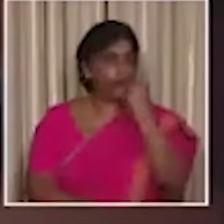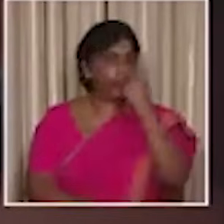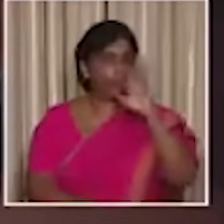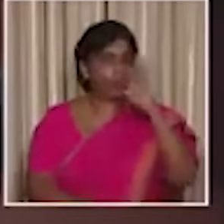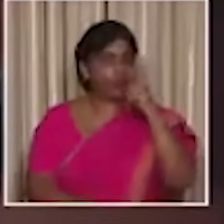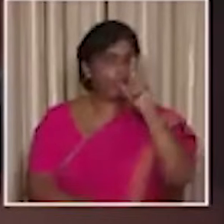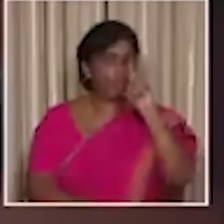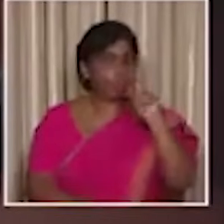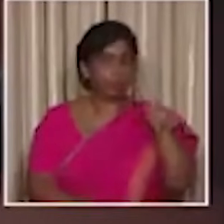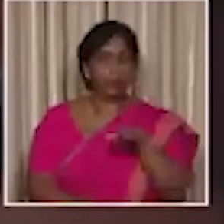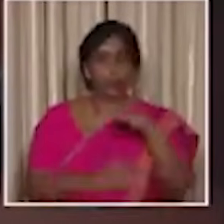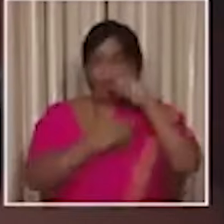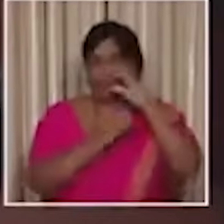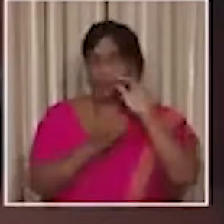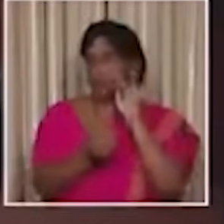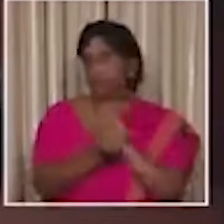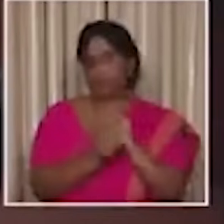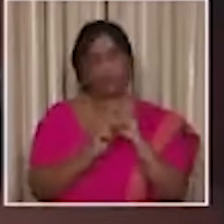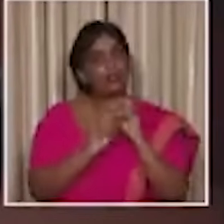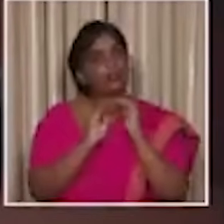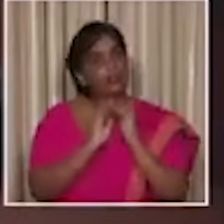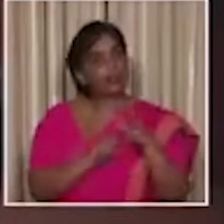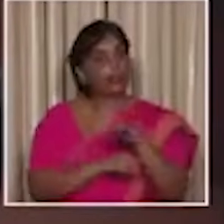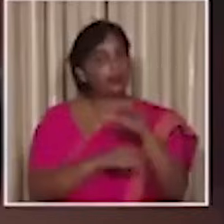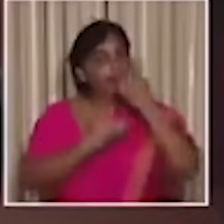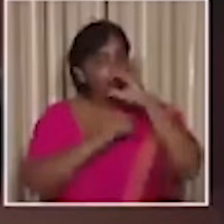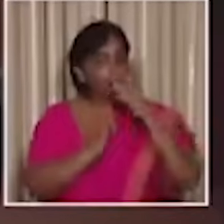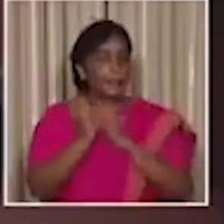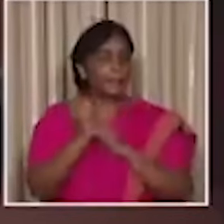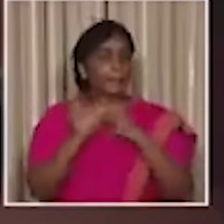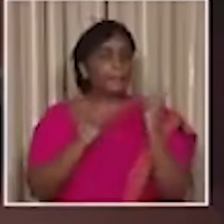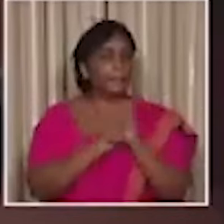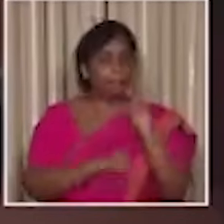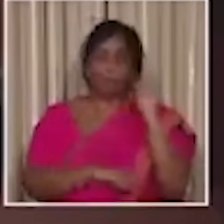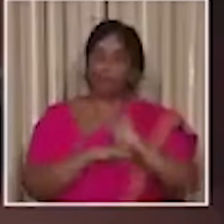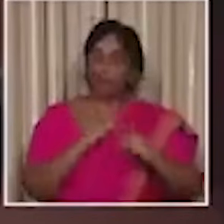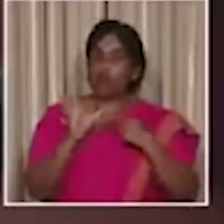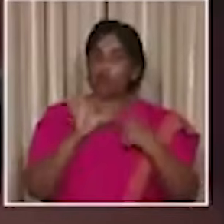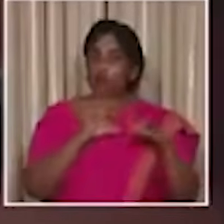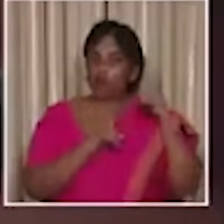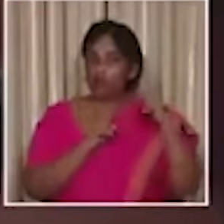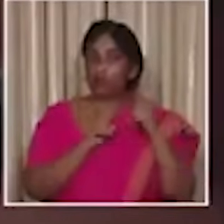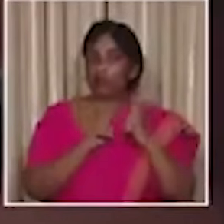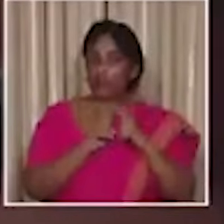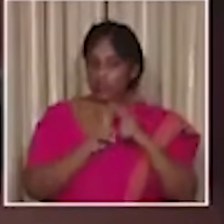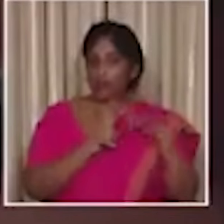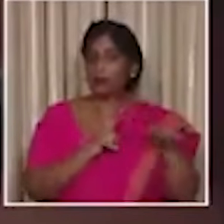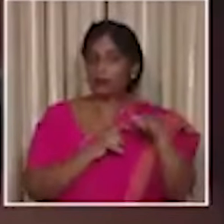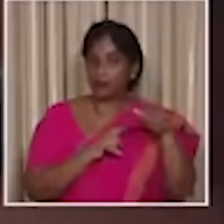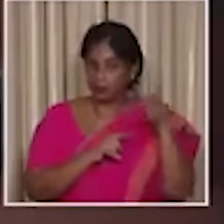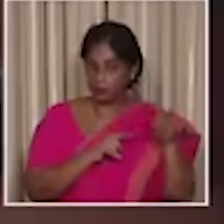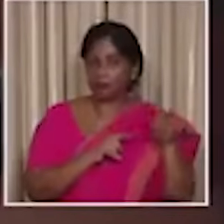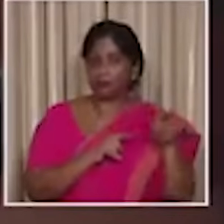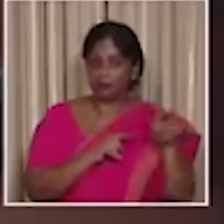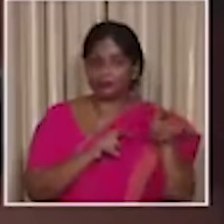1971 දී භූවිද්‍යා සංරක්ෂණ දෙපාර්තමේන්තුව භූවිද්‍යා සිතියම් සැකසීමේදී අනුරාධපුර එප්පාවල ප්‍රදේශයේ